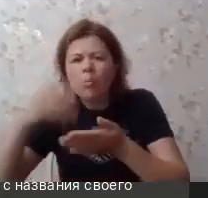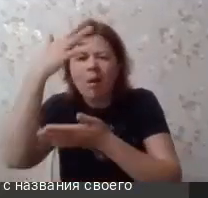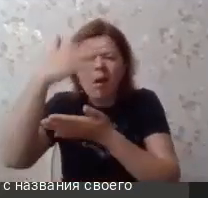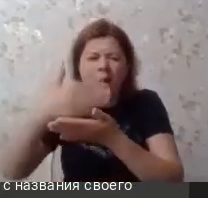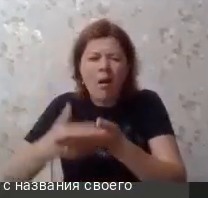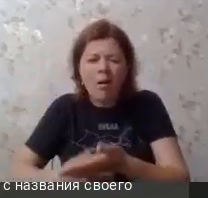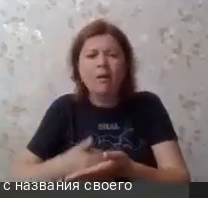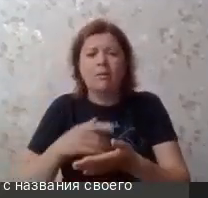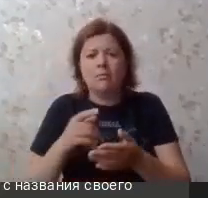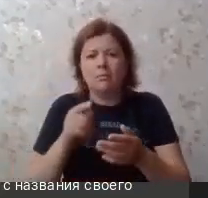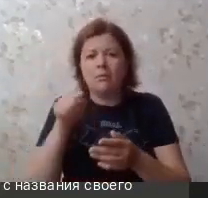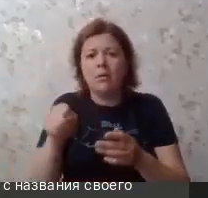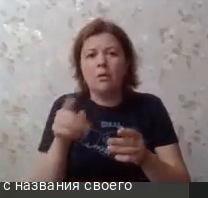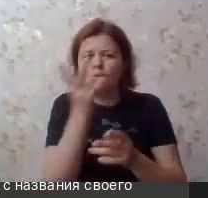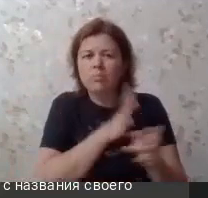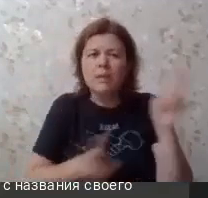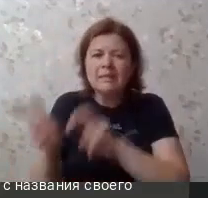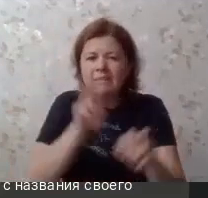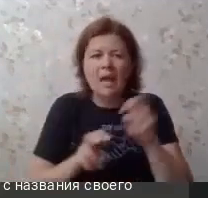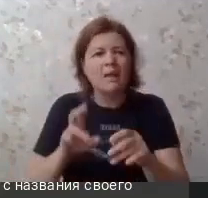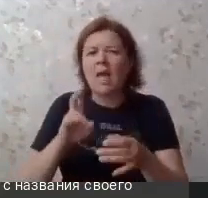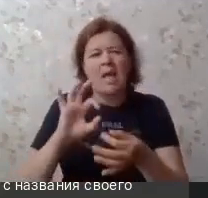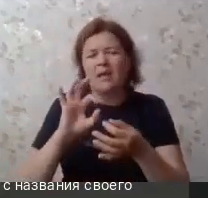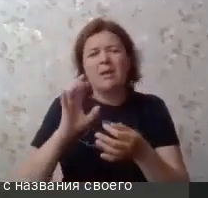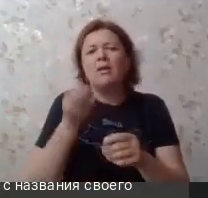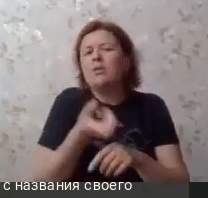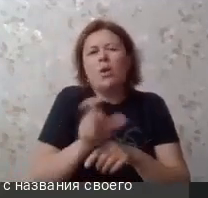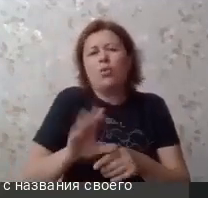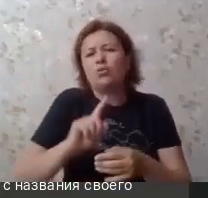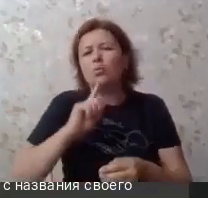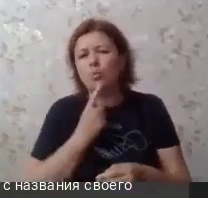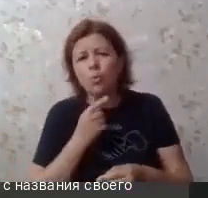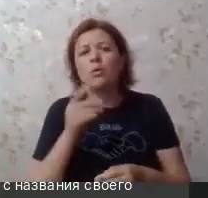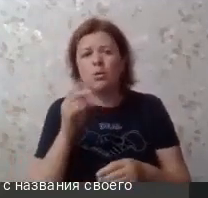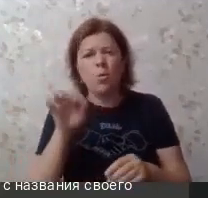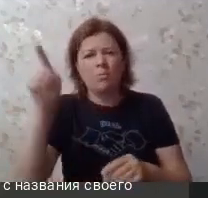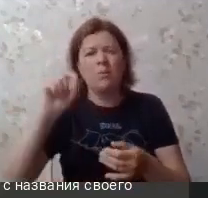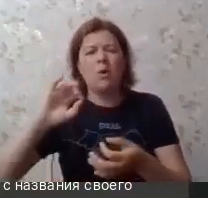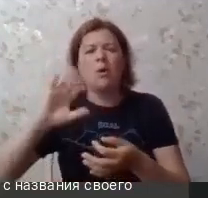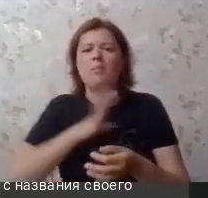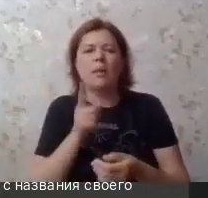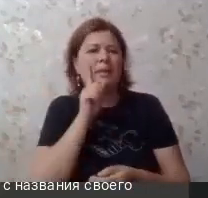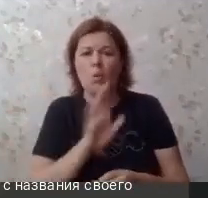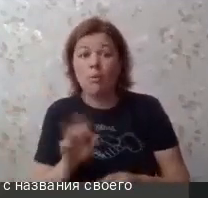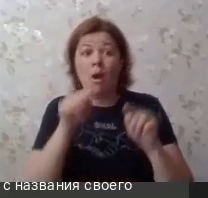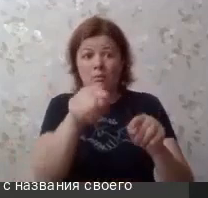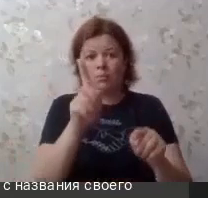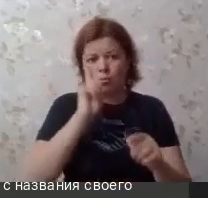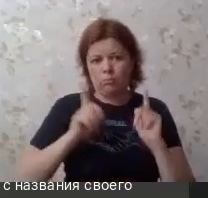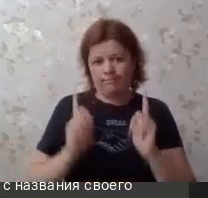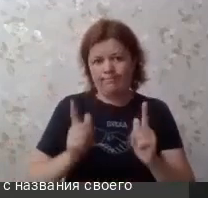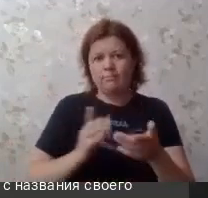там найти было несложно, но, тем не менее, это было немножко сложнее. Да? Там надо было искать. А здесь, в принципе, зашел в